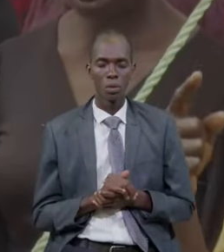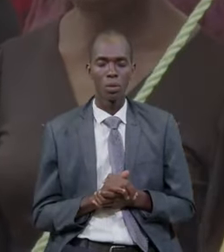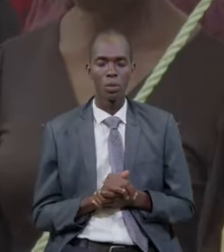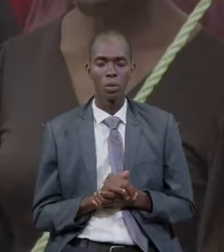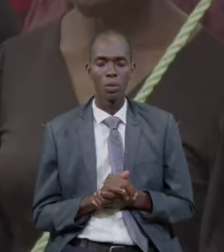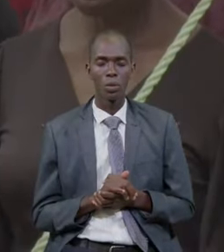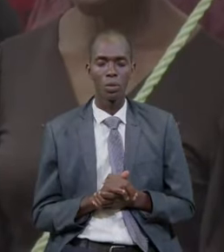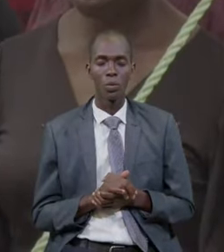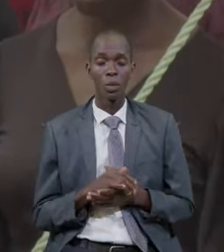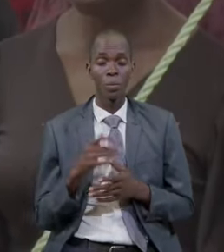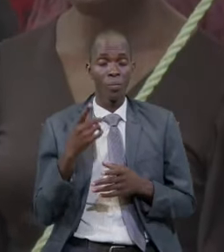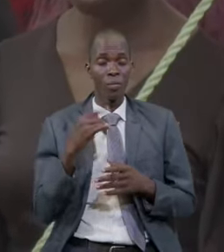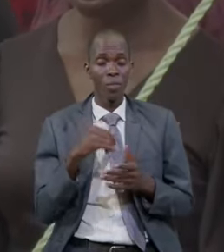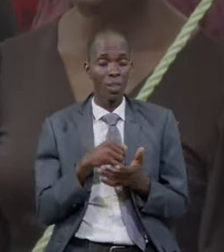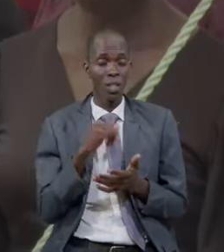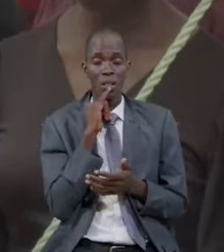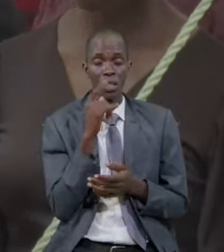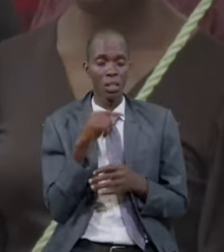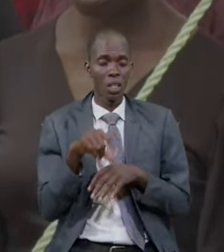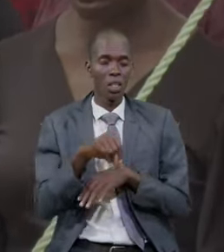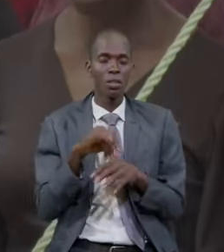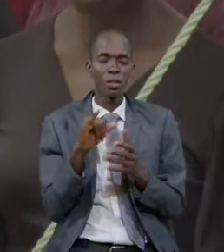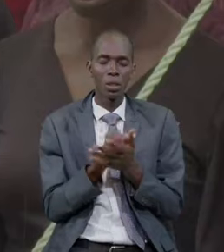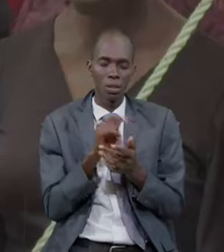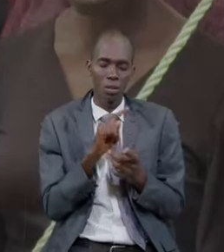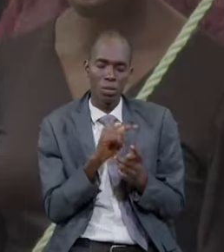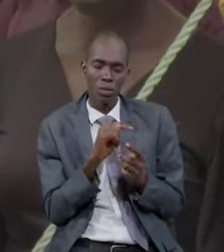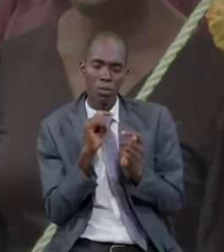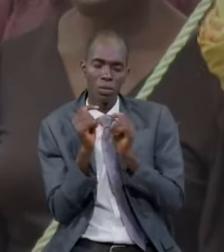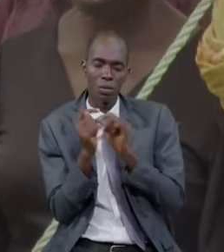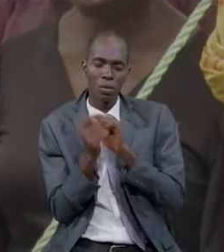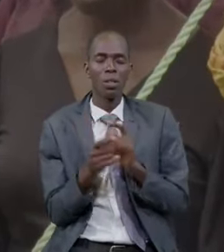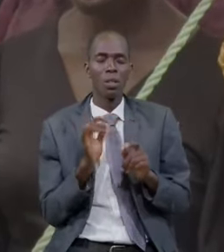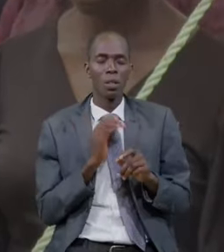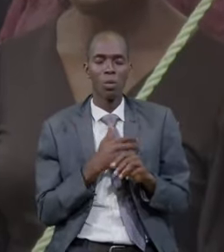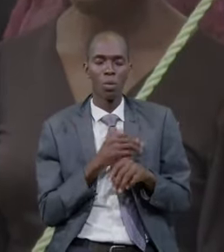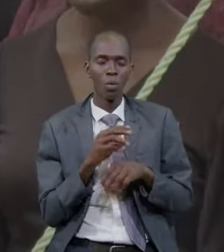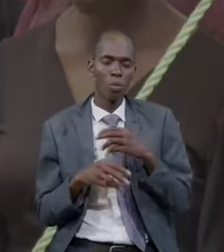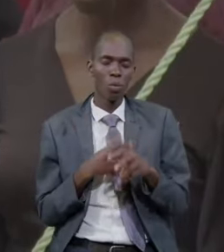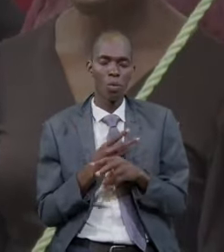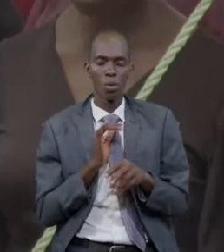C'est l'onction qui transfigure notre marche et notre monde.